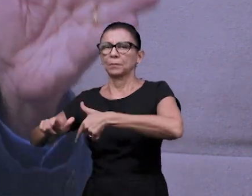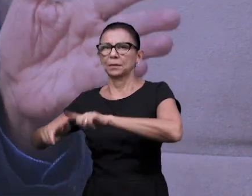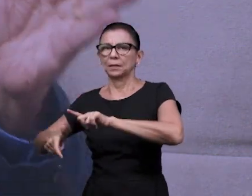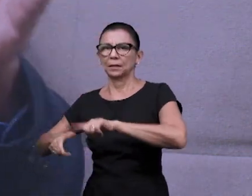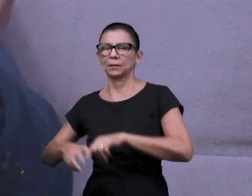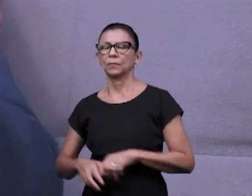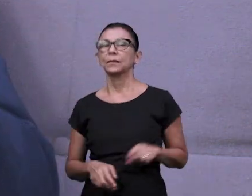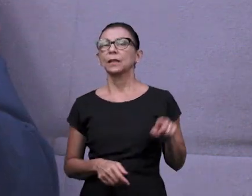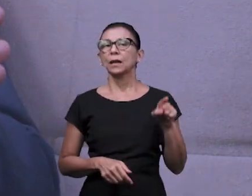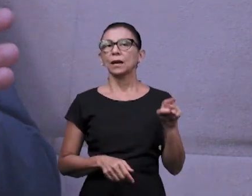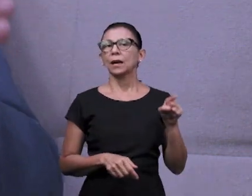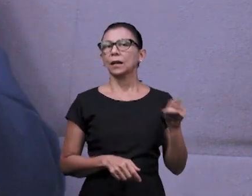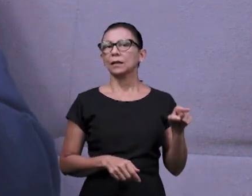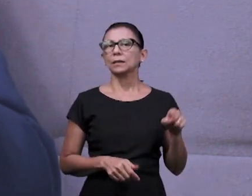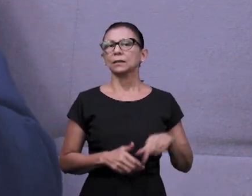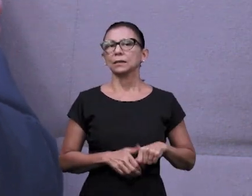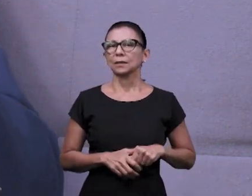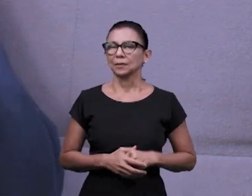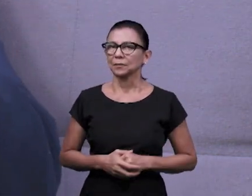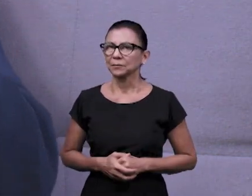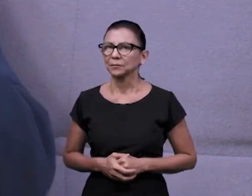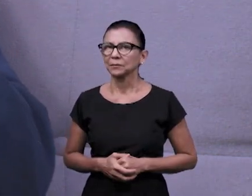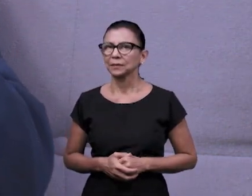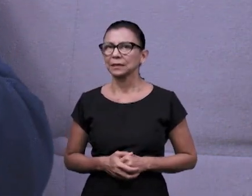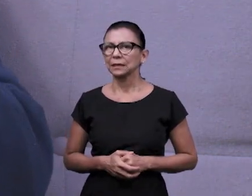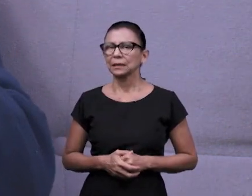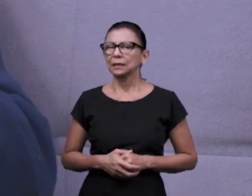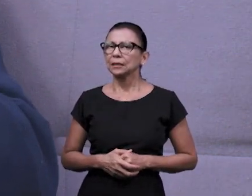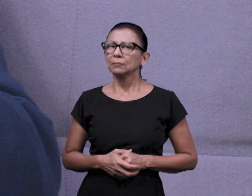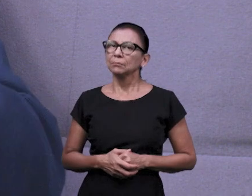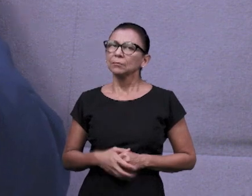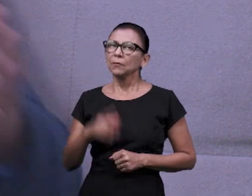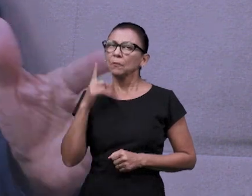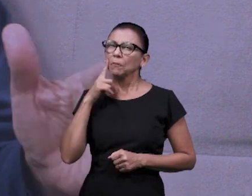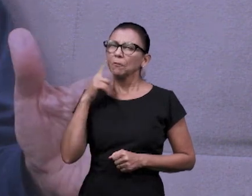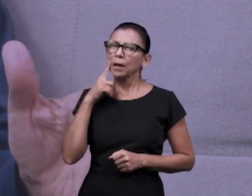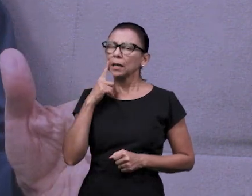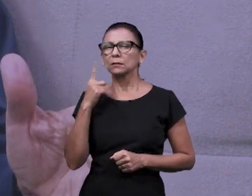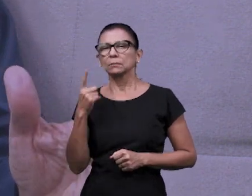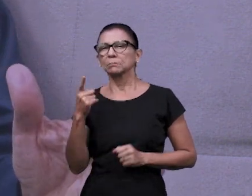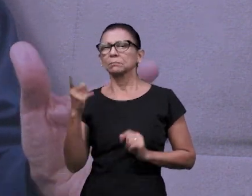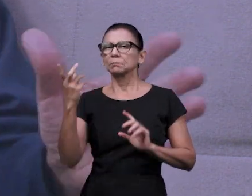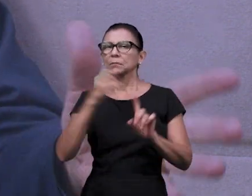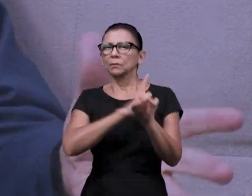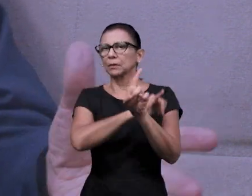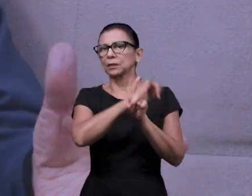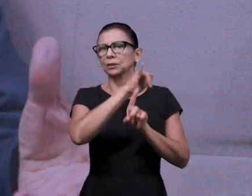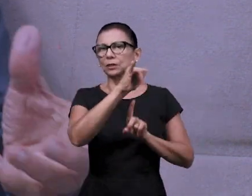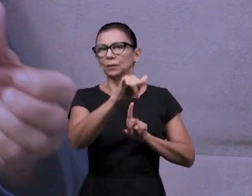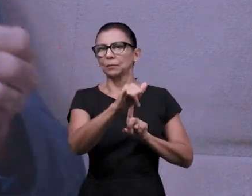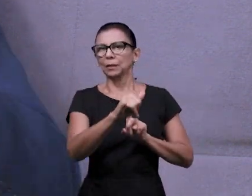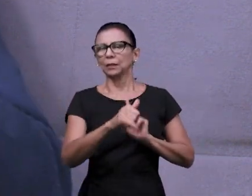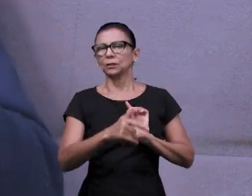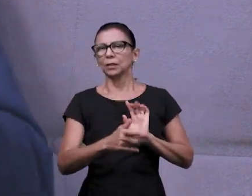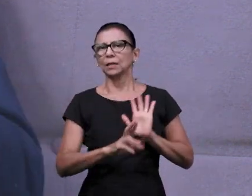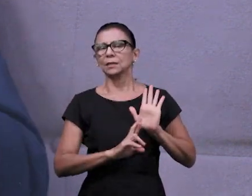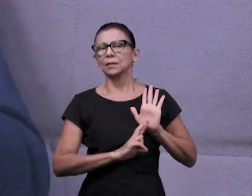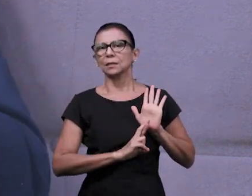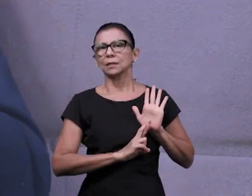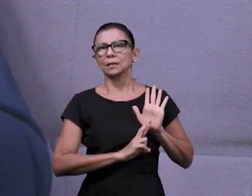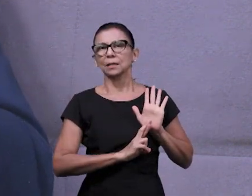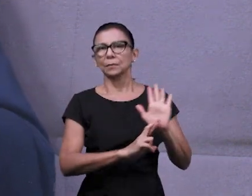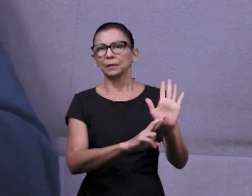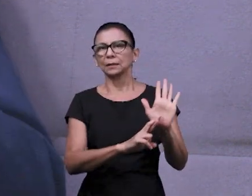parce que Abzag, comme il n'était pas du peuple d'Israël, elle pointait prophétiquement exactement pour